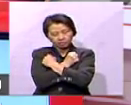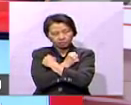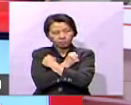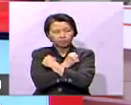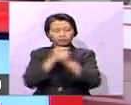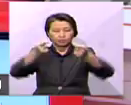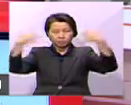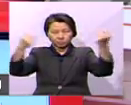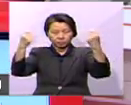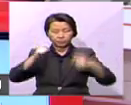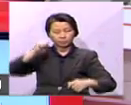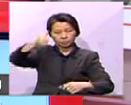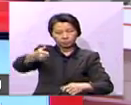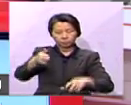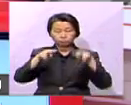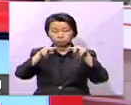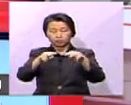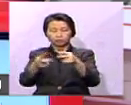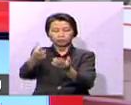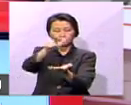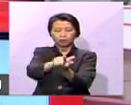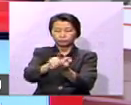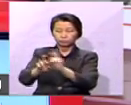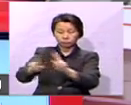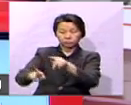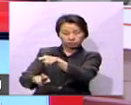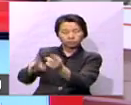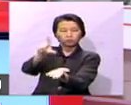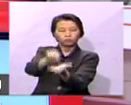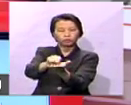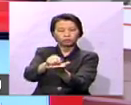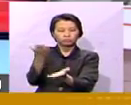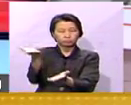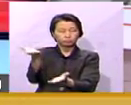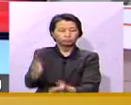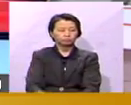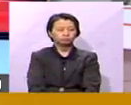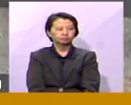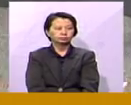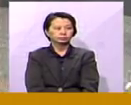Sempena sambutannya esok, saksikan laporan yang disediakan wartawan Wanisa Mering.